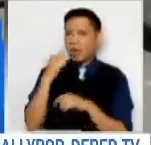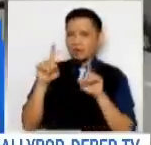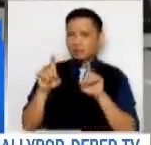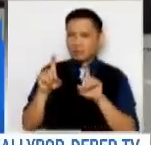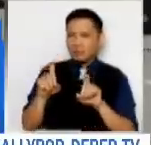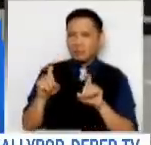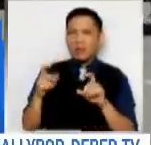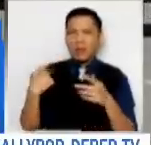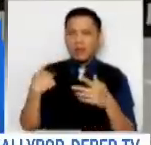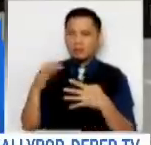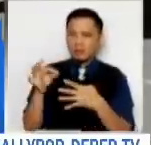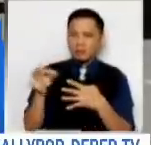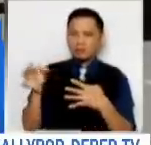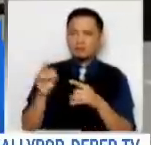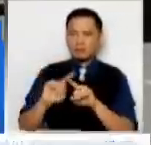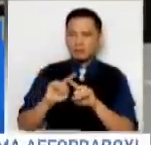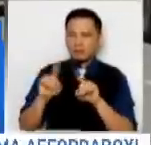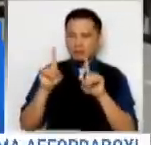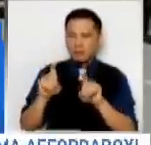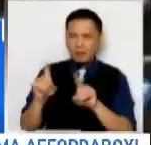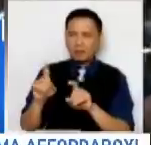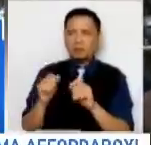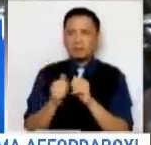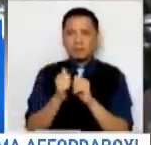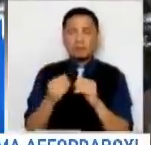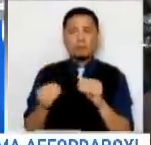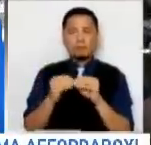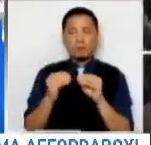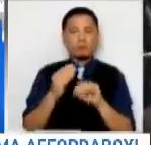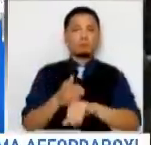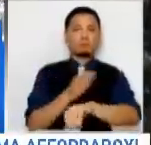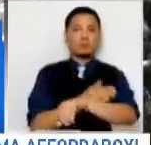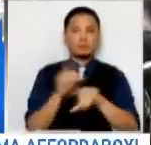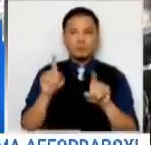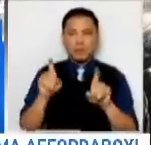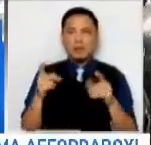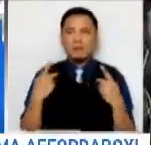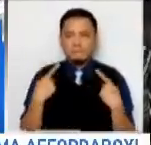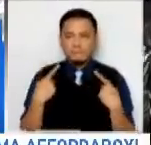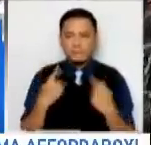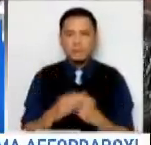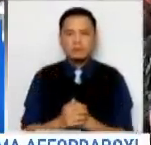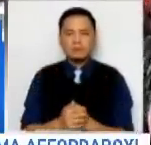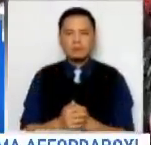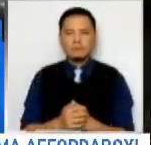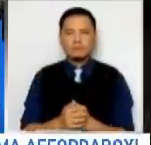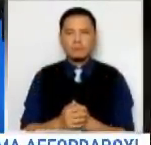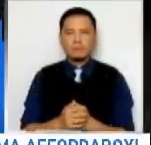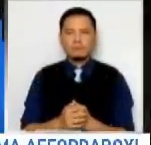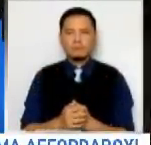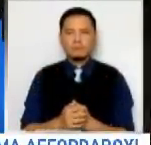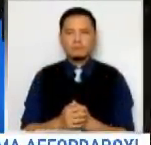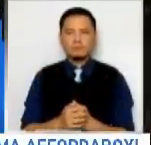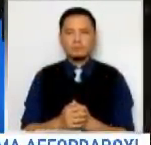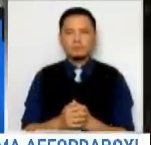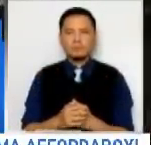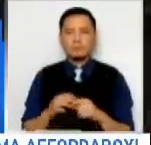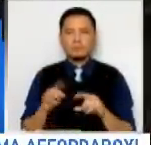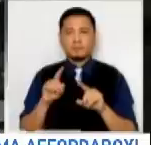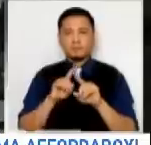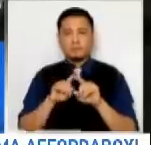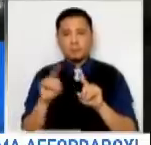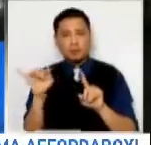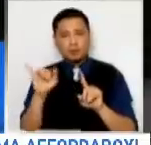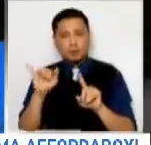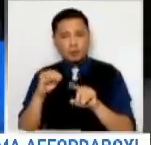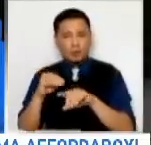natin na mas tumaas pa ang testing. Pero kailangan natin intindihin din na ito pong positivity rate is also affected by the level